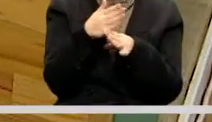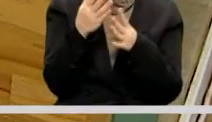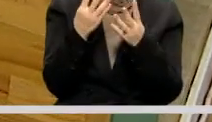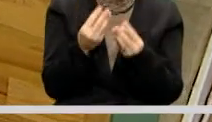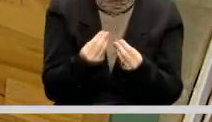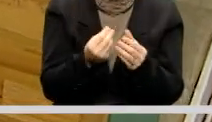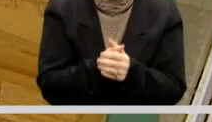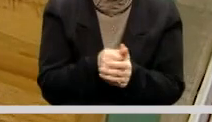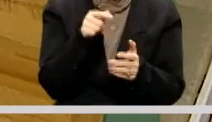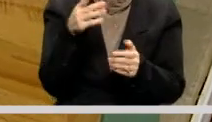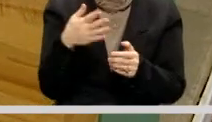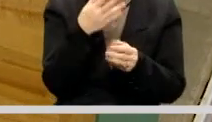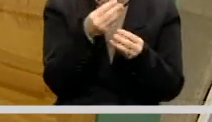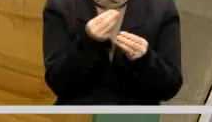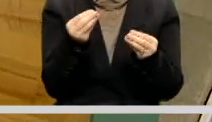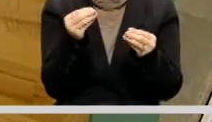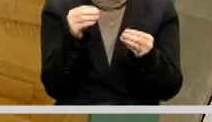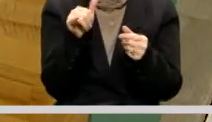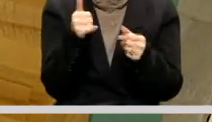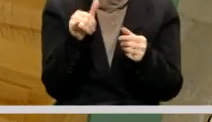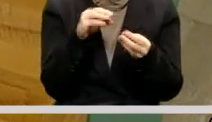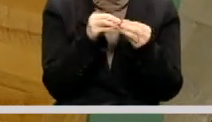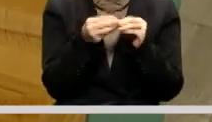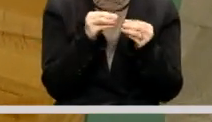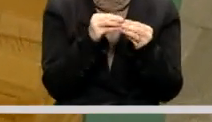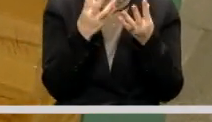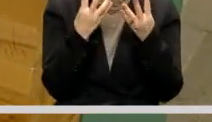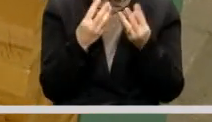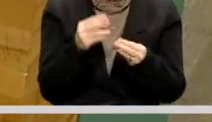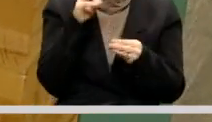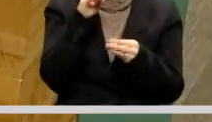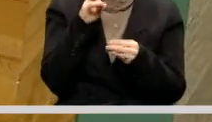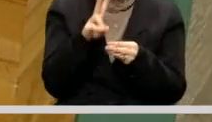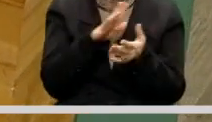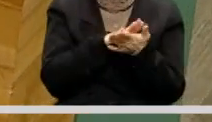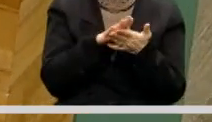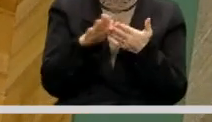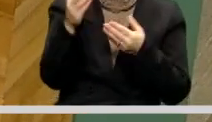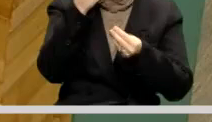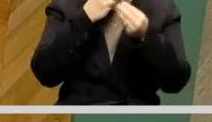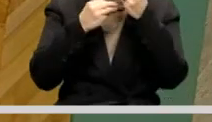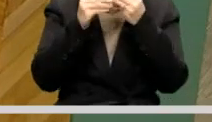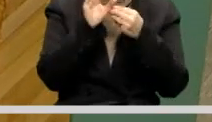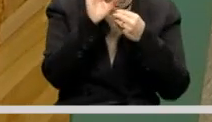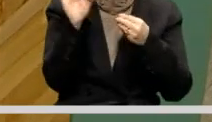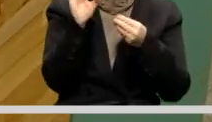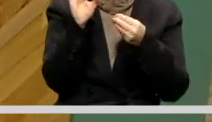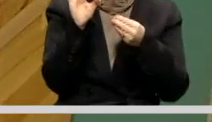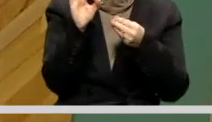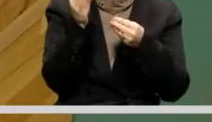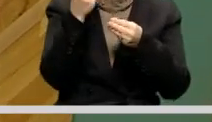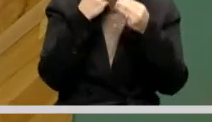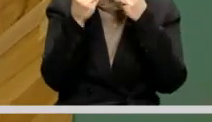çok yine kilo problemi yaşayanlarda gördüğümüz, daha doğrusu düzensiz beslenmenin neticesinde karşımıza çıkan bir